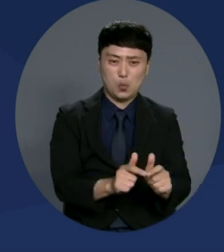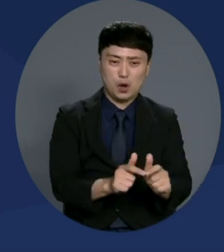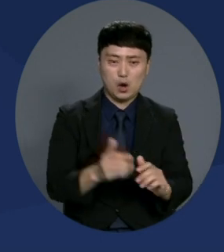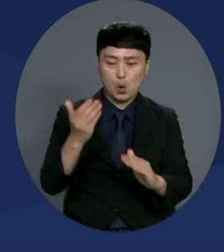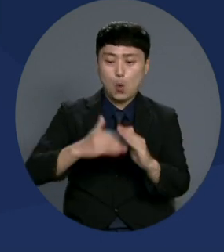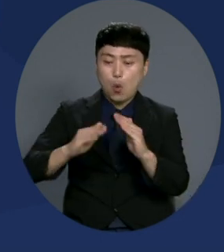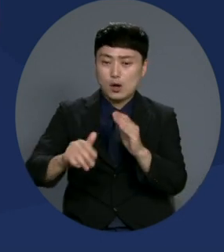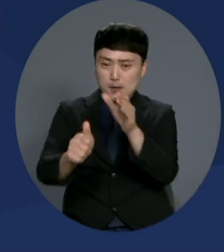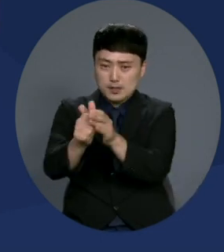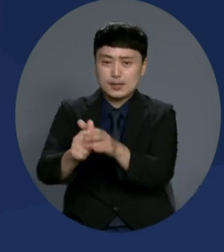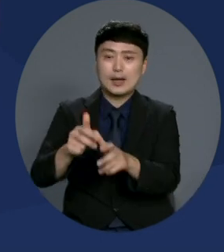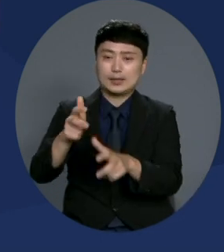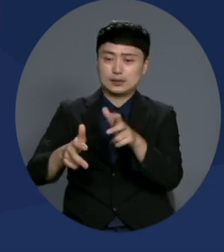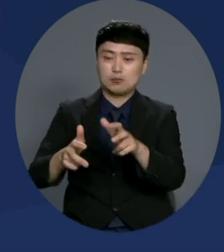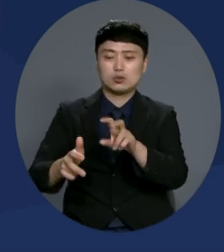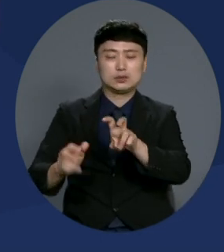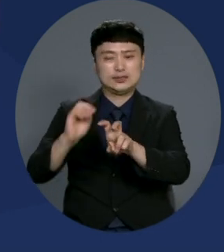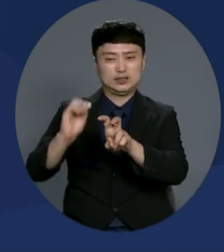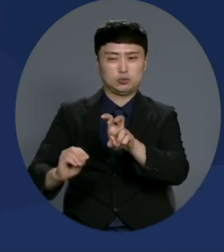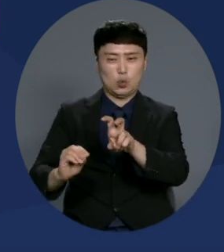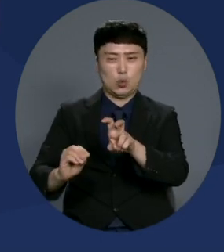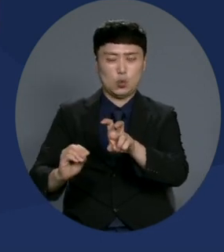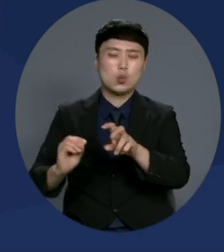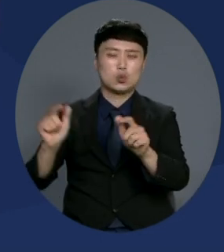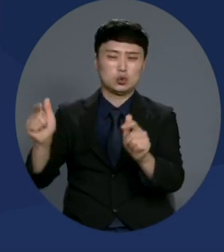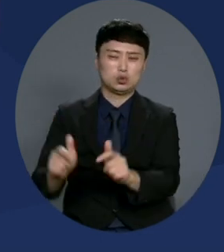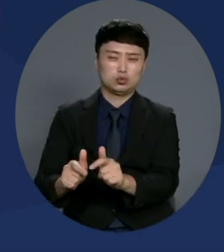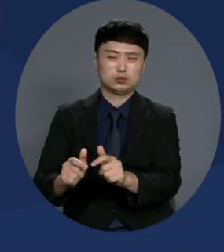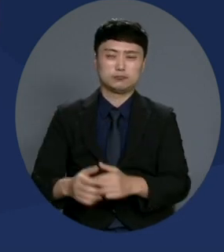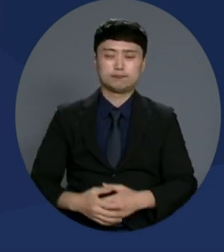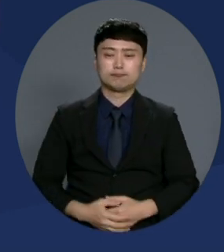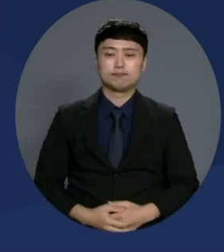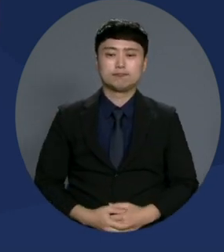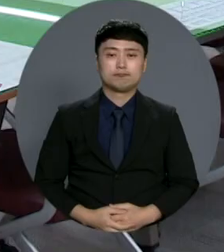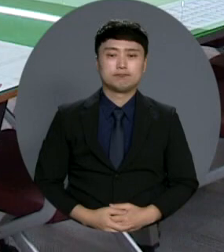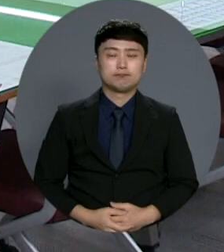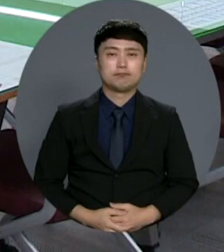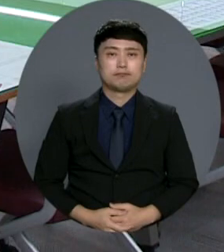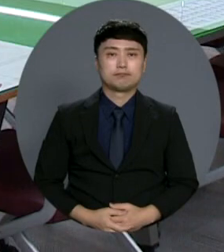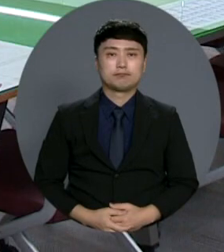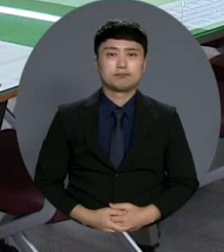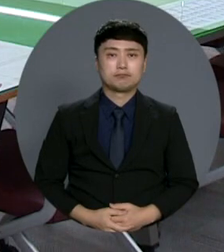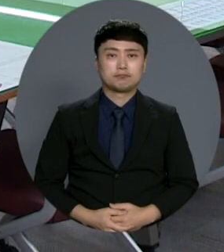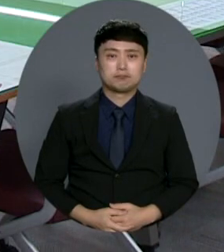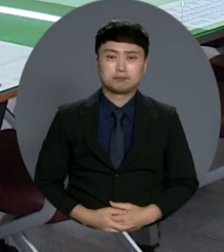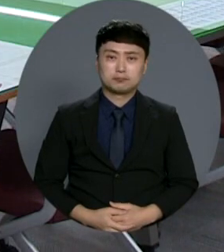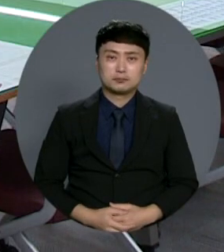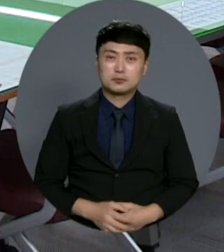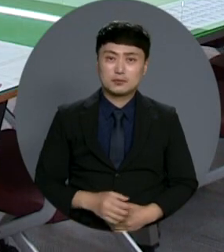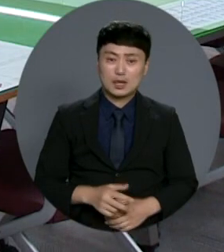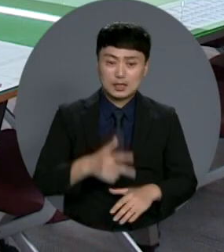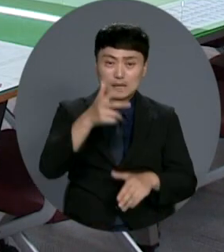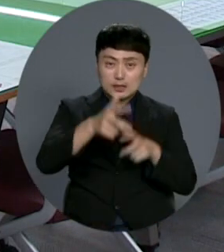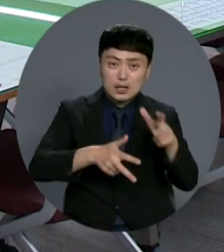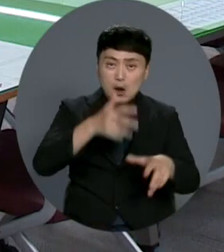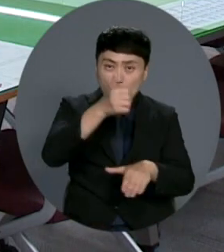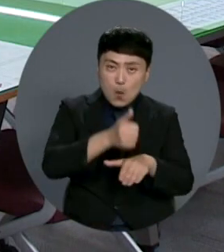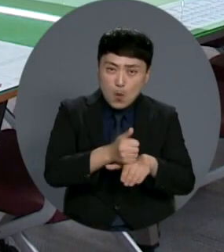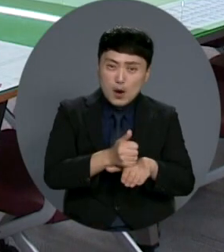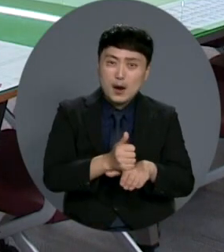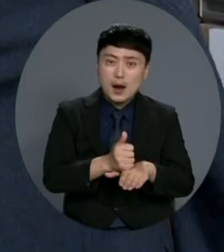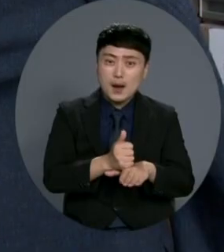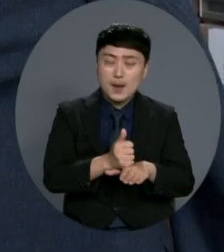공기관 위탁 대행사업도 최대 20% 줄입니다 성과를 평가해 예산을